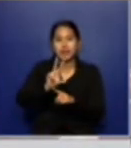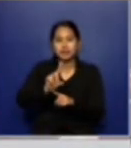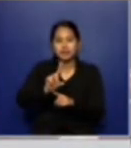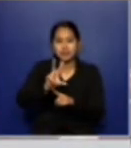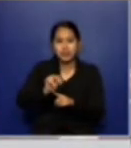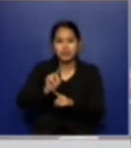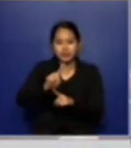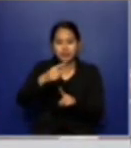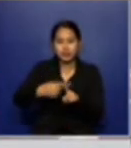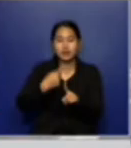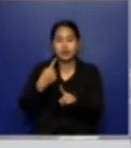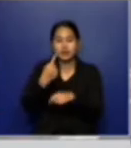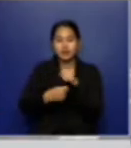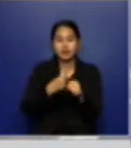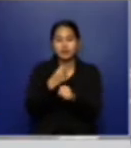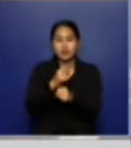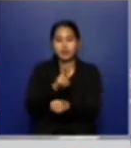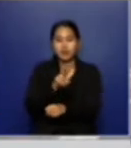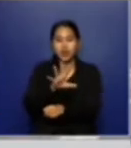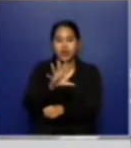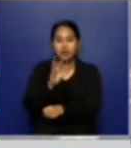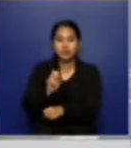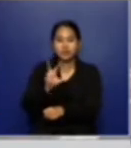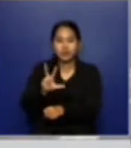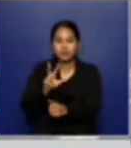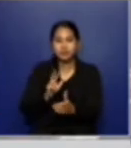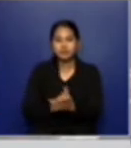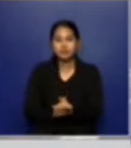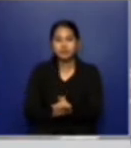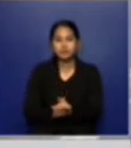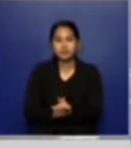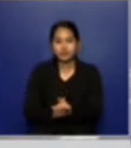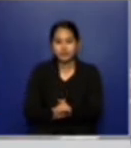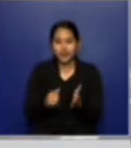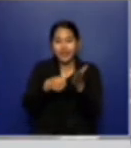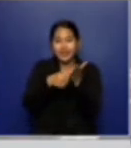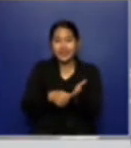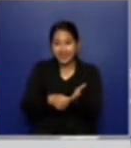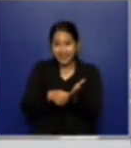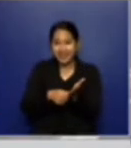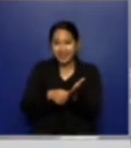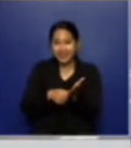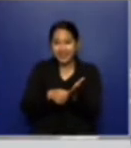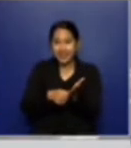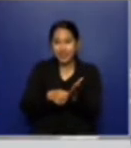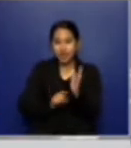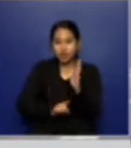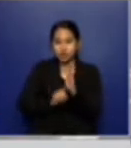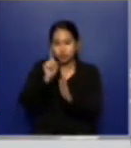กราคม2563นั้นหนี้สาธารณะของประเทศไทยสูงถึง